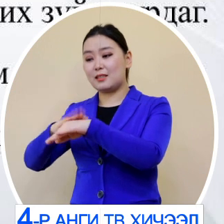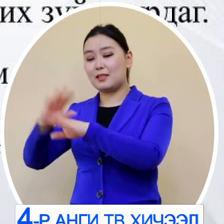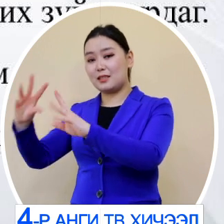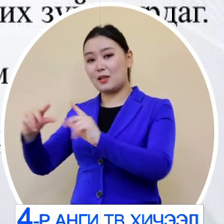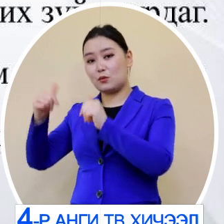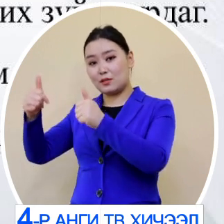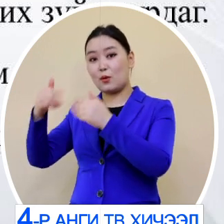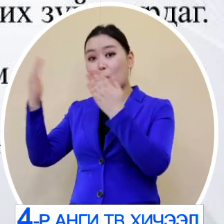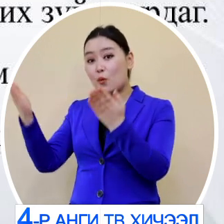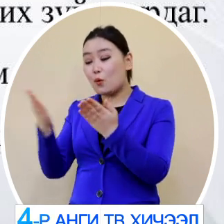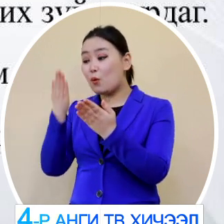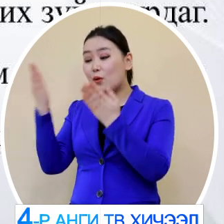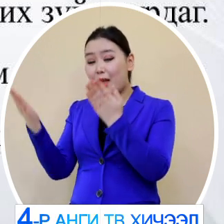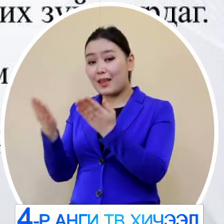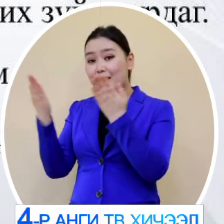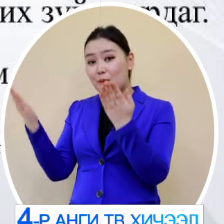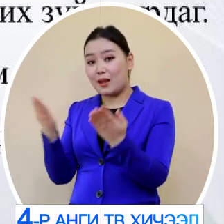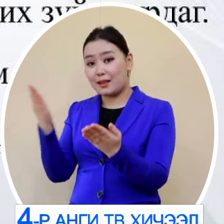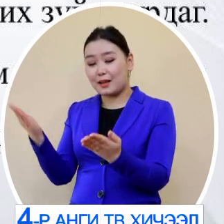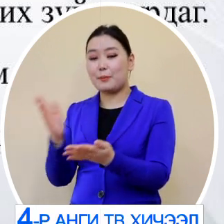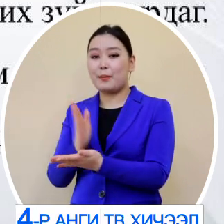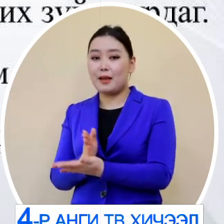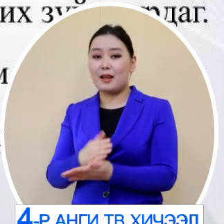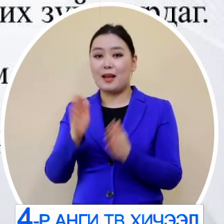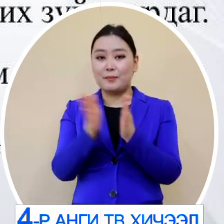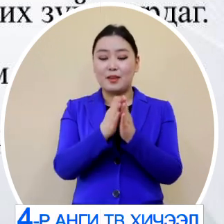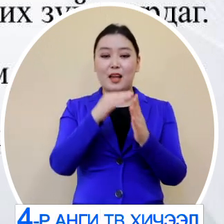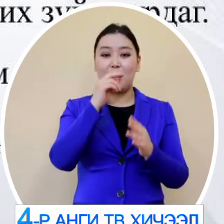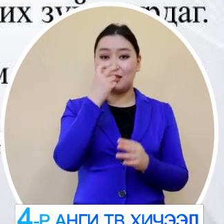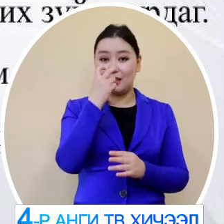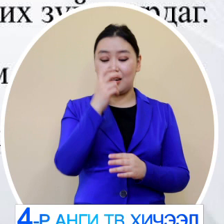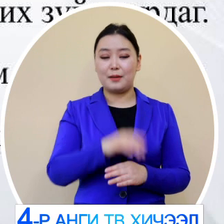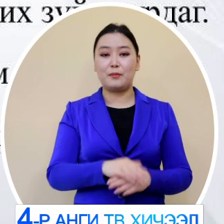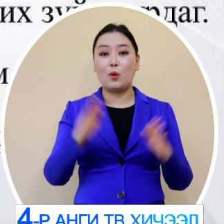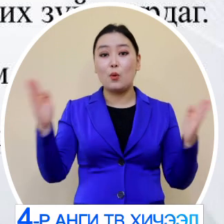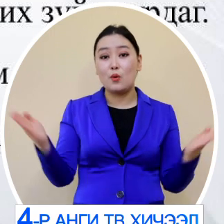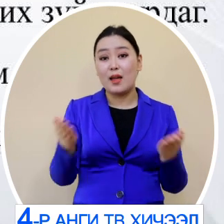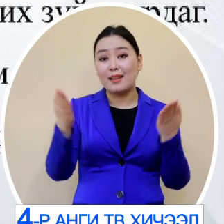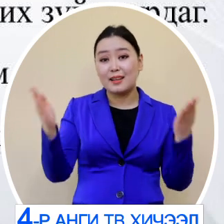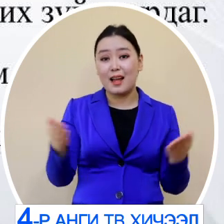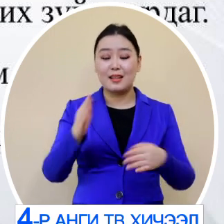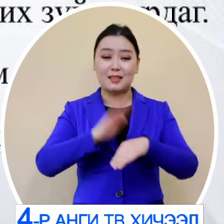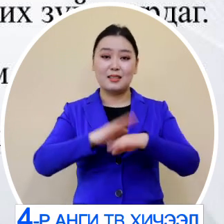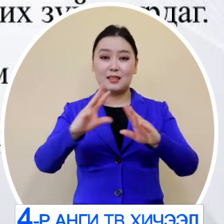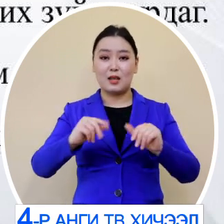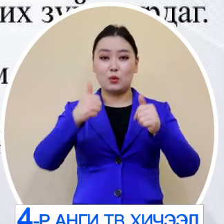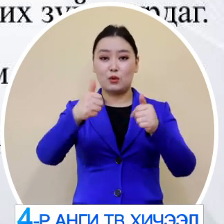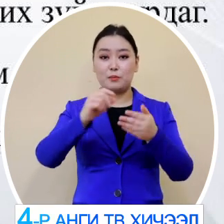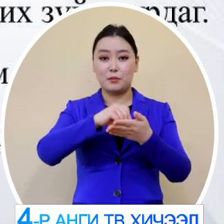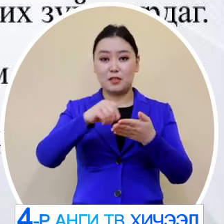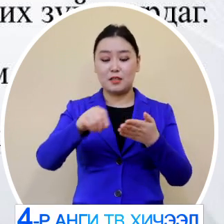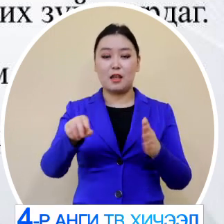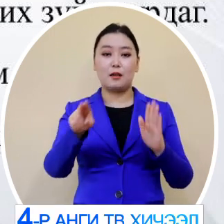засан сайжруулж бичснийг харуулсан байна. Анхааралтай ажиглаарай. За урайлгаа засан сайжруулж бичихдээ